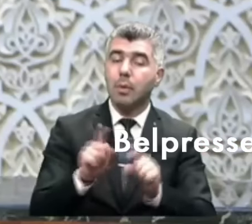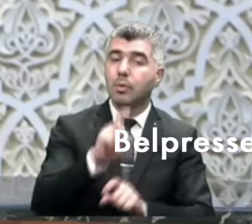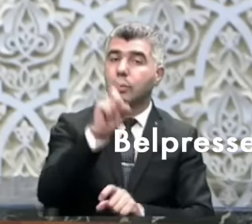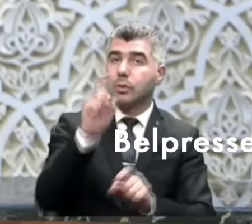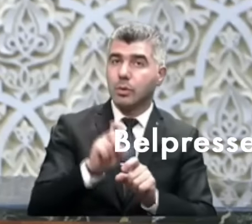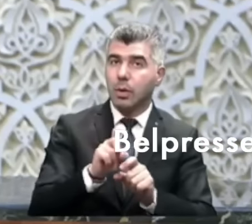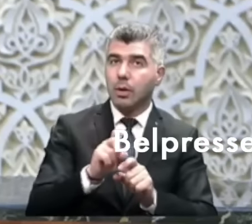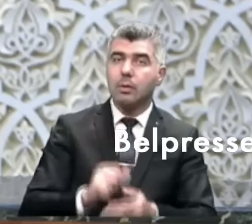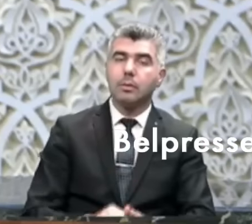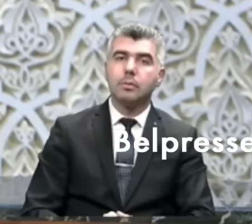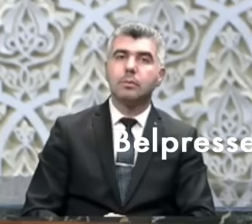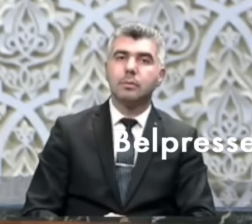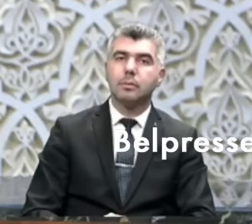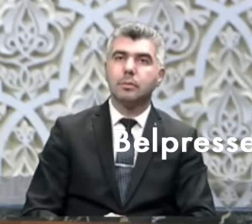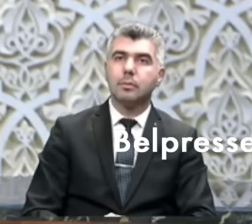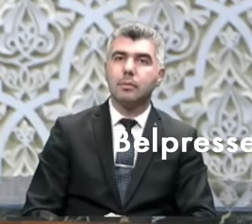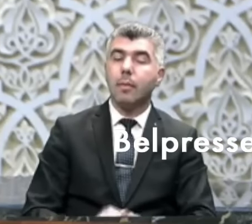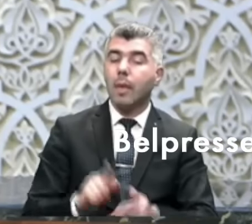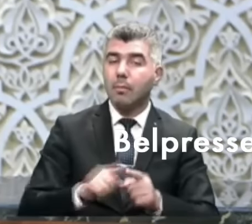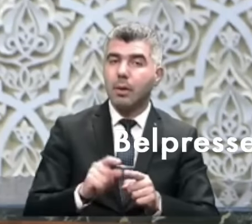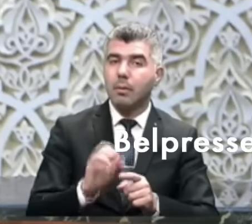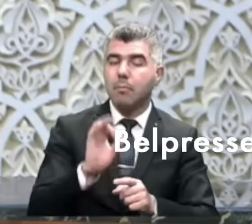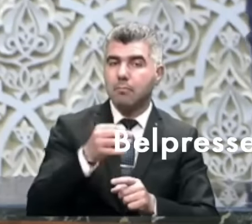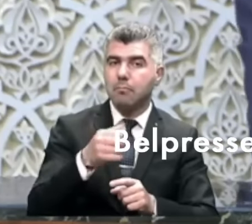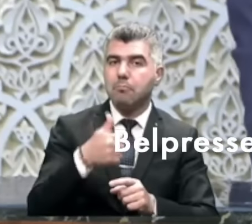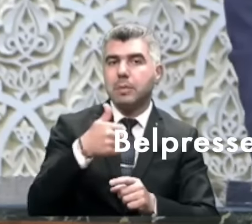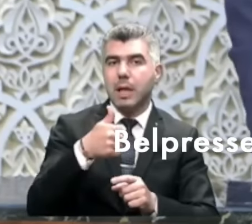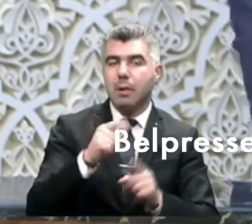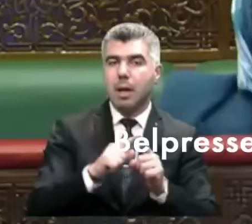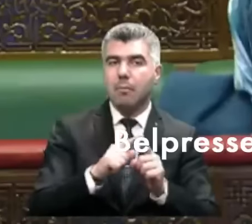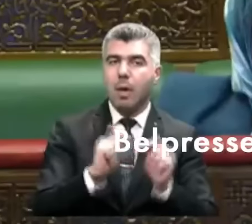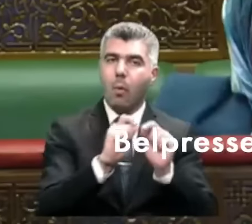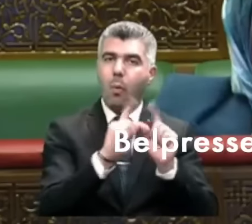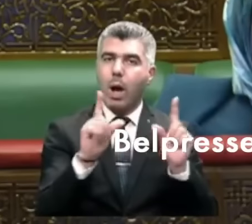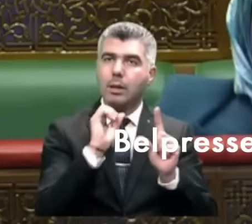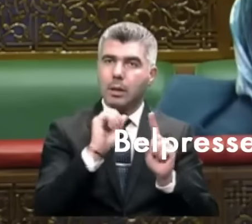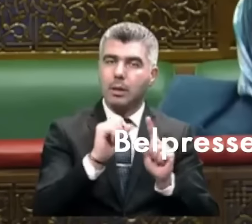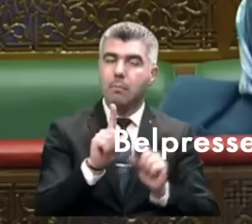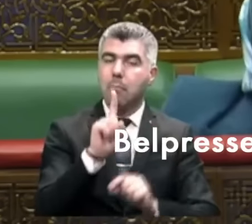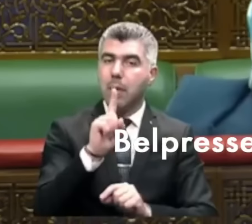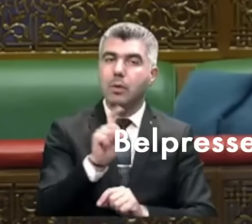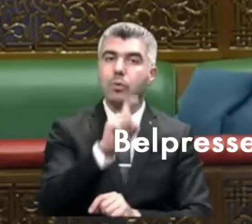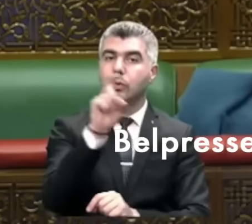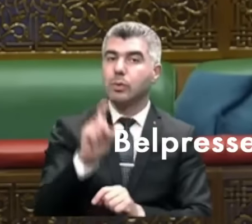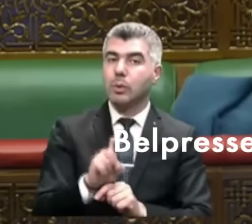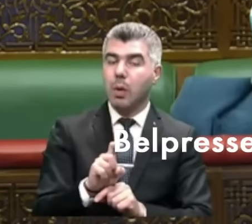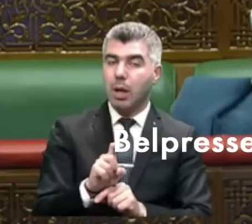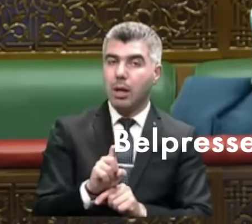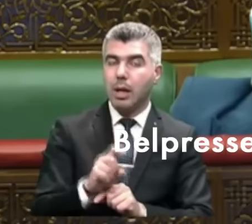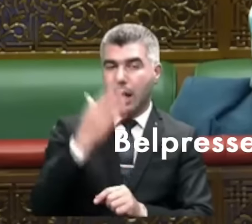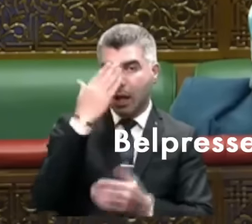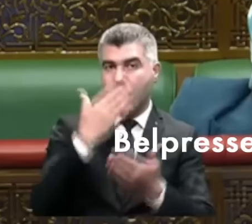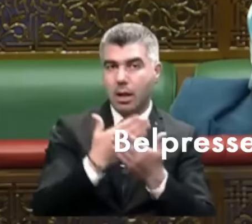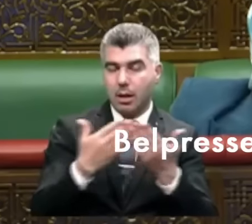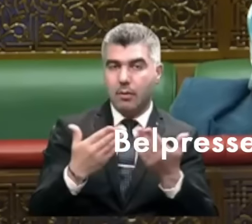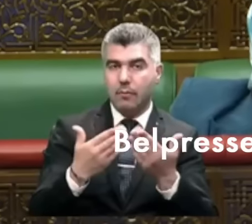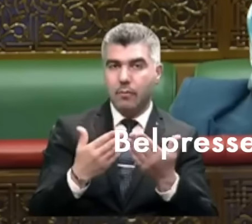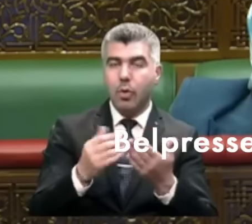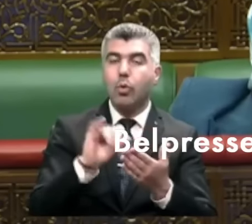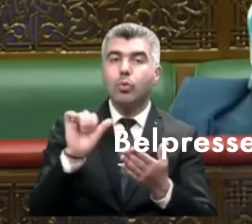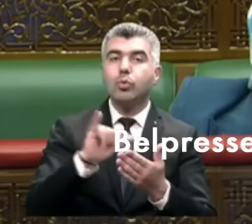مزيان لا لا مزيان التوضيح اللي درت سيد الرئيس غير التساؤل اللي خصنا نعرفه هو ما هو